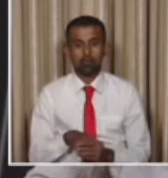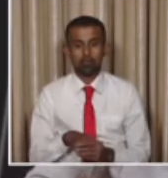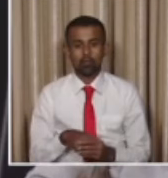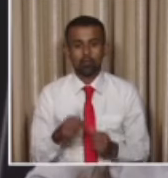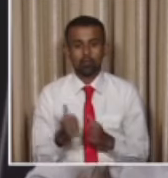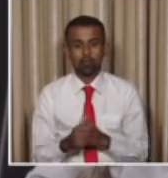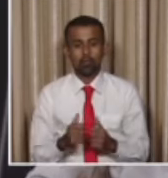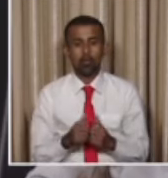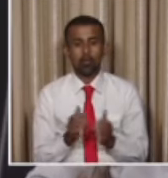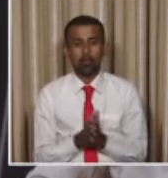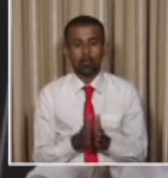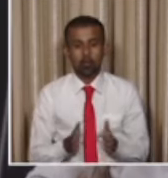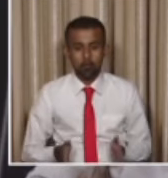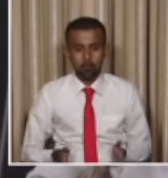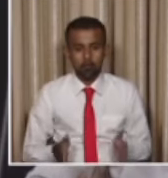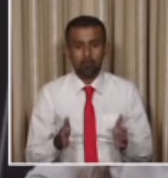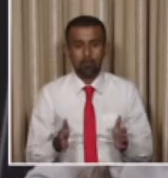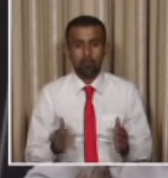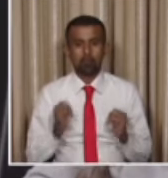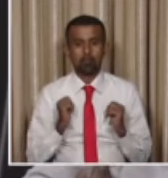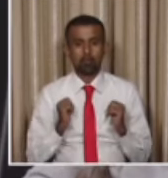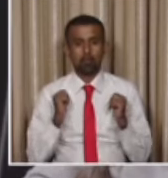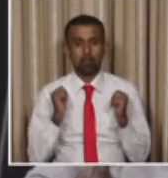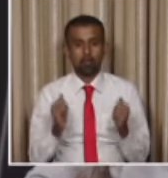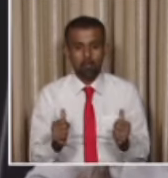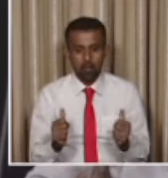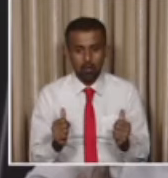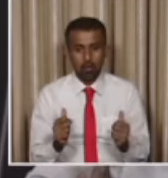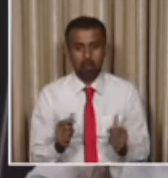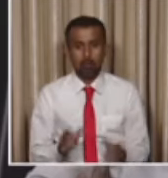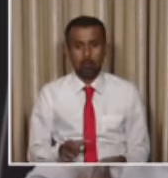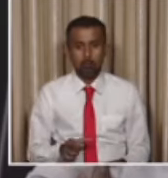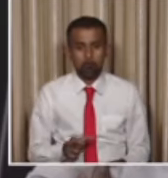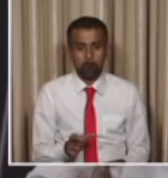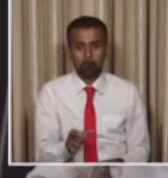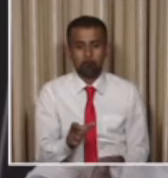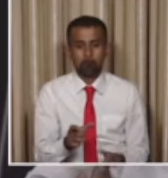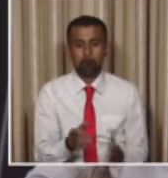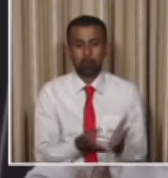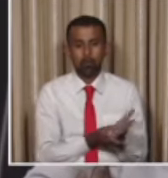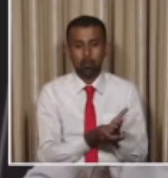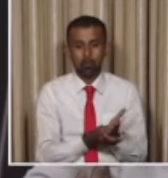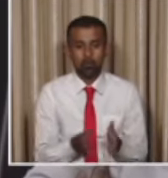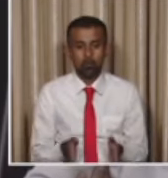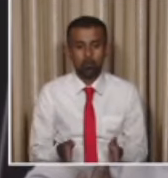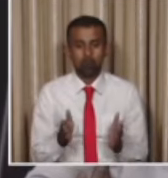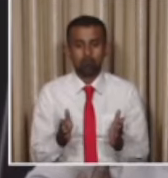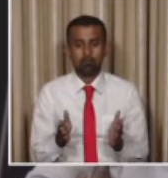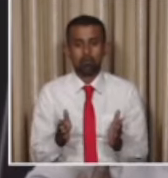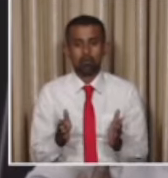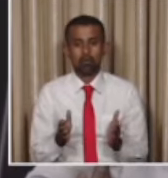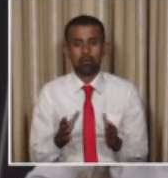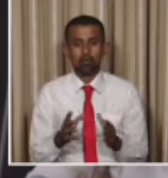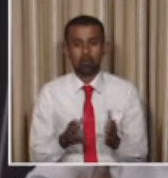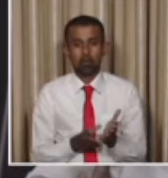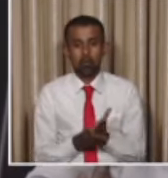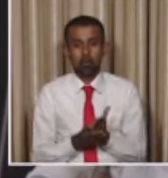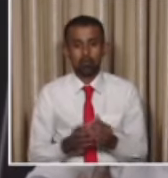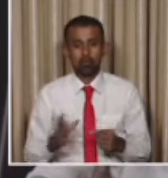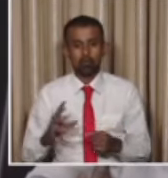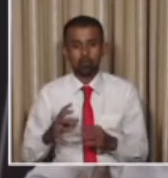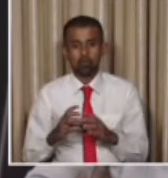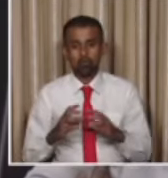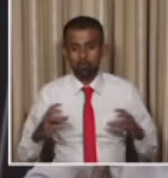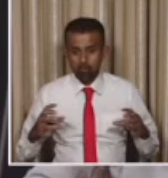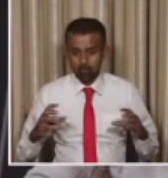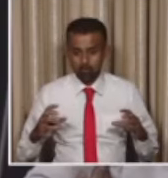පාරක්ම, පාලමක්ම, ඇලිකට් එකක්, වේල්ලක්, රේල් පීල්ලක්, දුම්රිය එන්ජින් එකක්, එහෙම